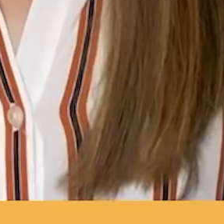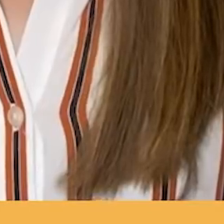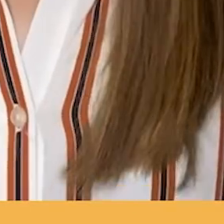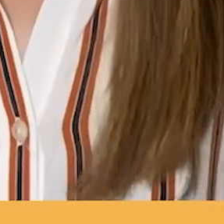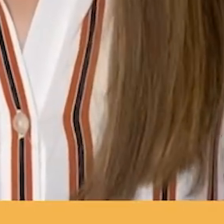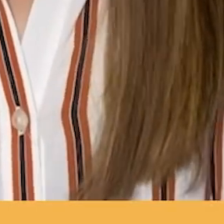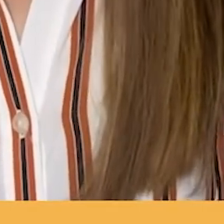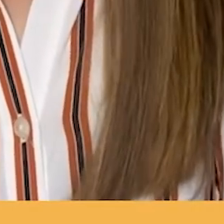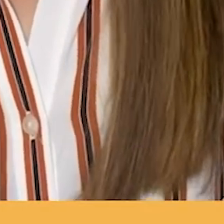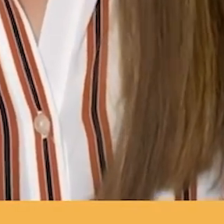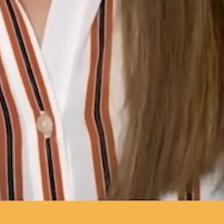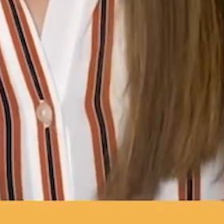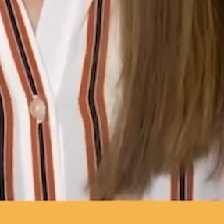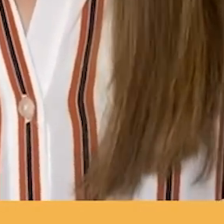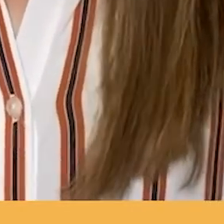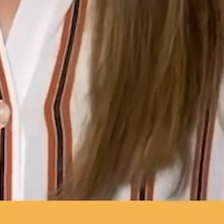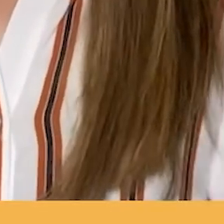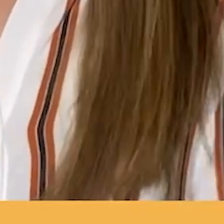sa mundo